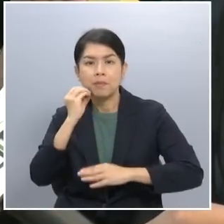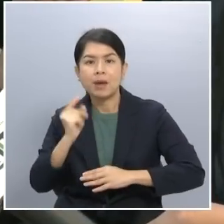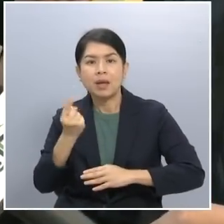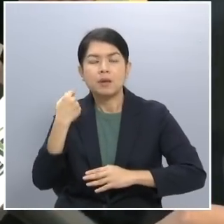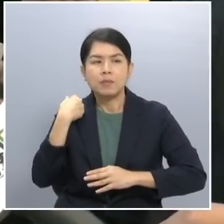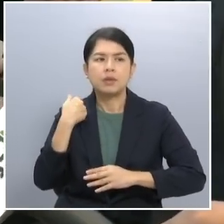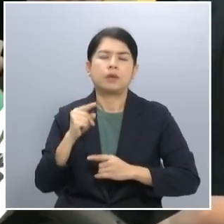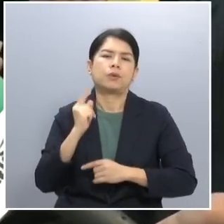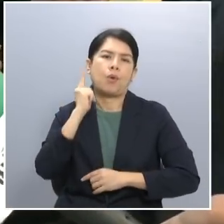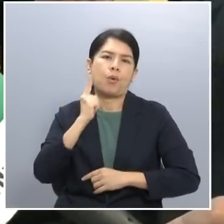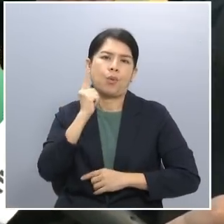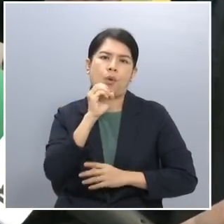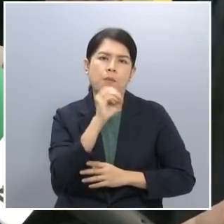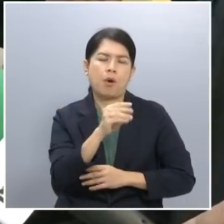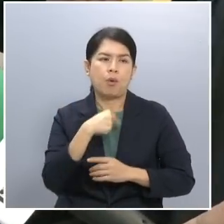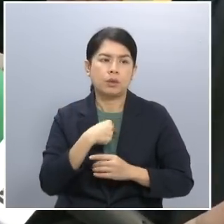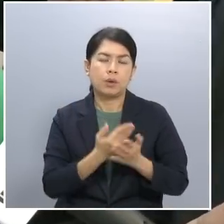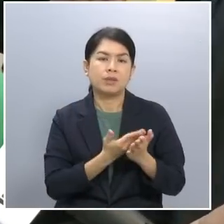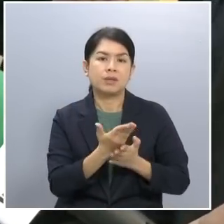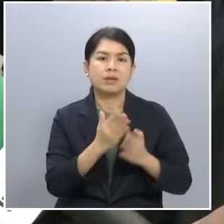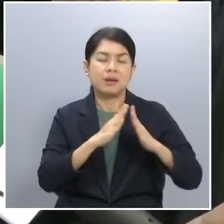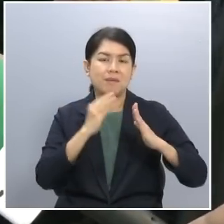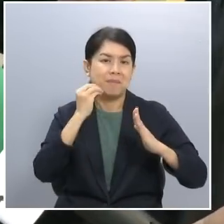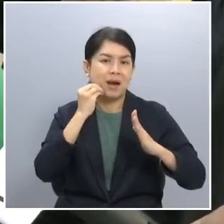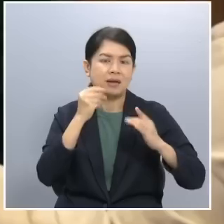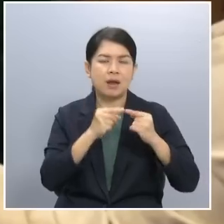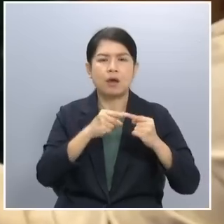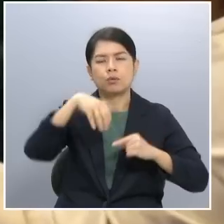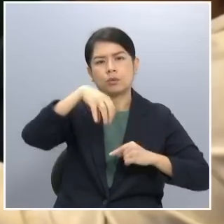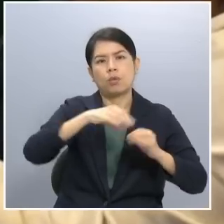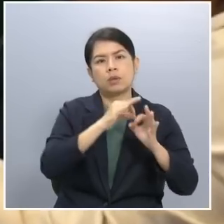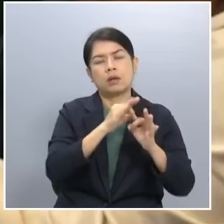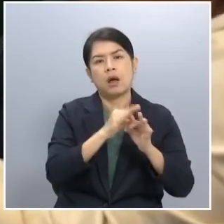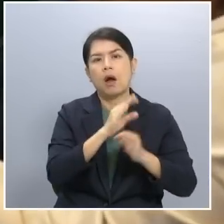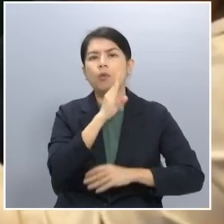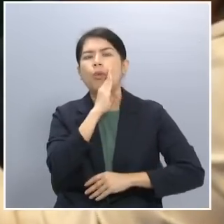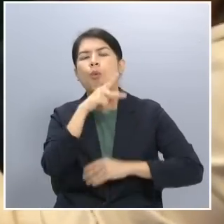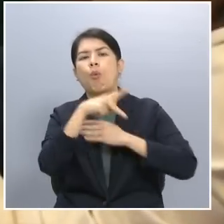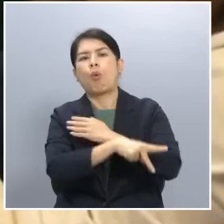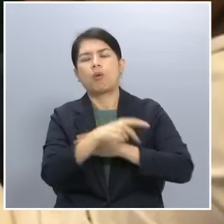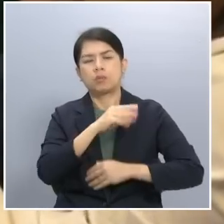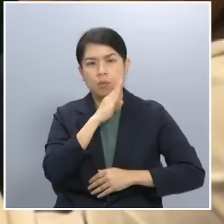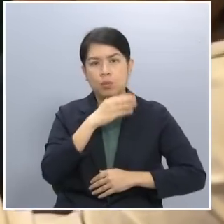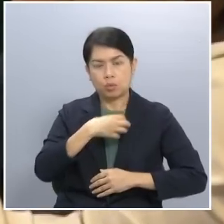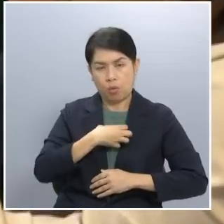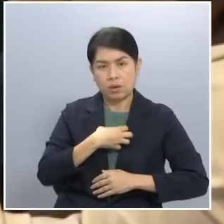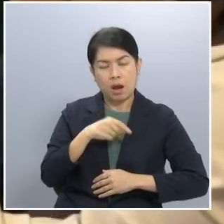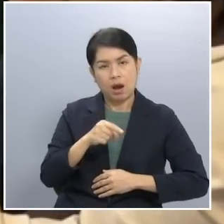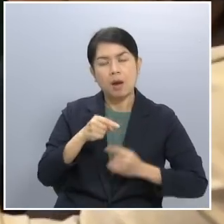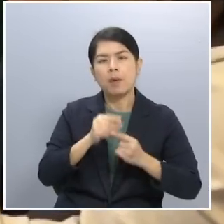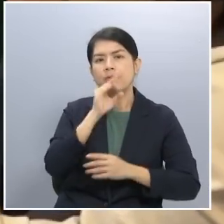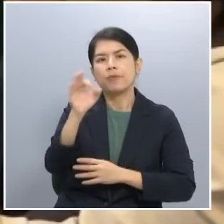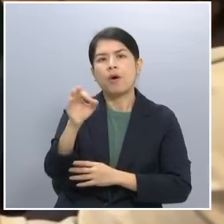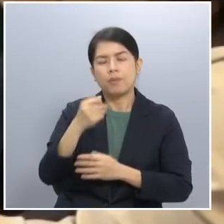ออมสินถูกธนาคารโกงแล้วก็ไม่ยอมย้ายออกถ้ากมลพรอยากได้ให้ไปฟ้องเอาจนกระทั่งกมลพรให้ทนาย